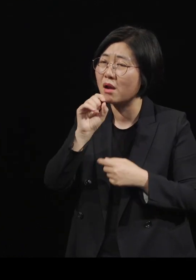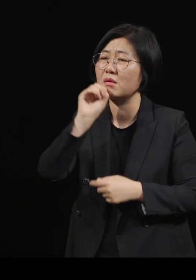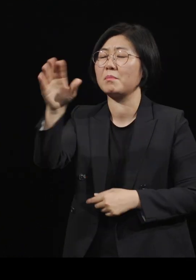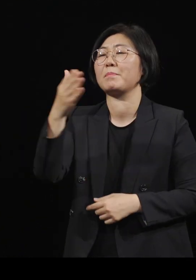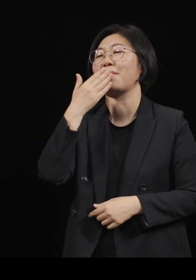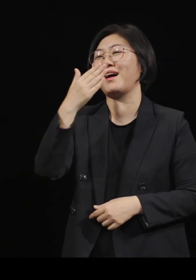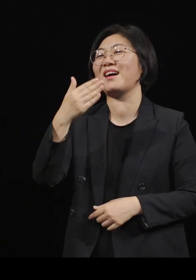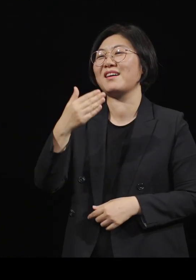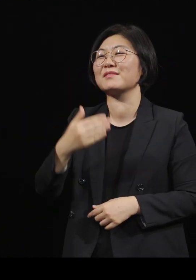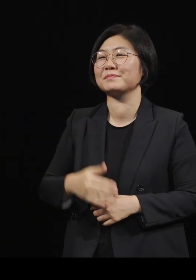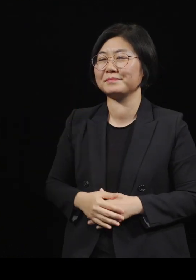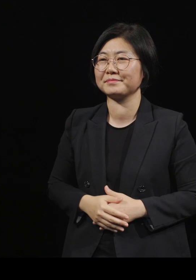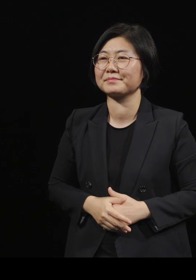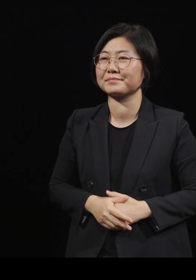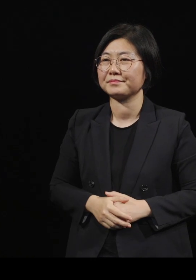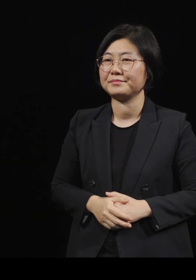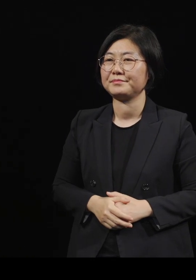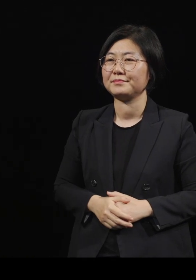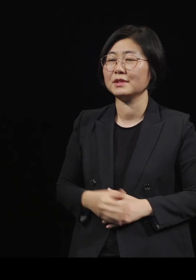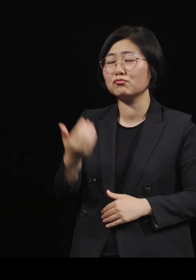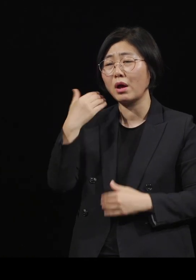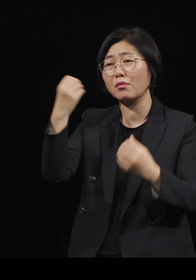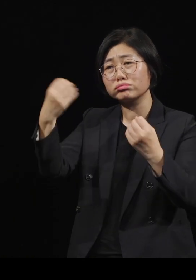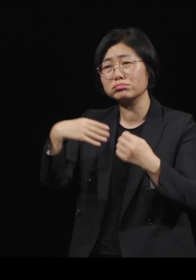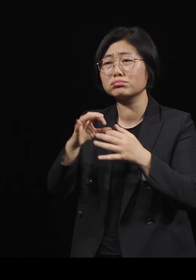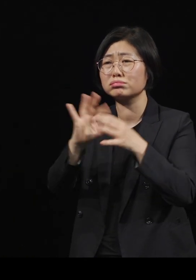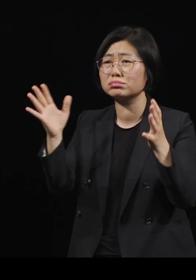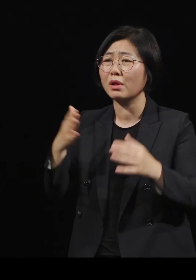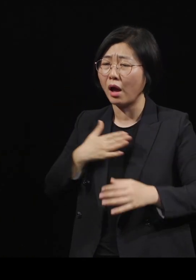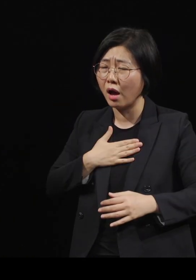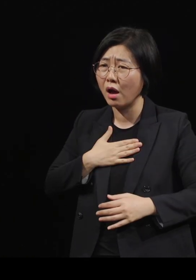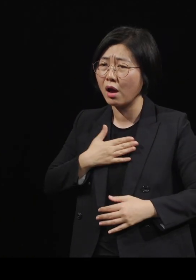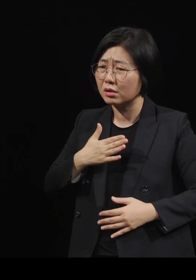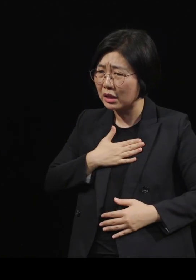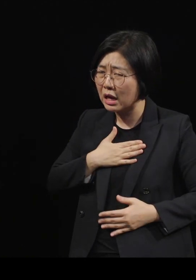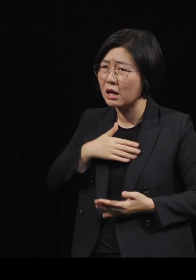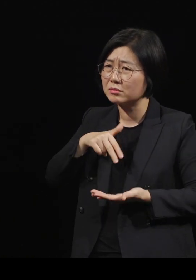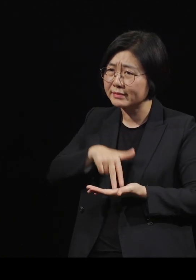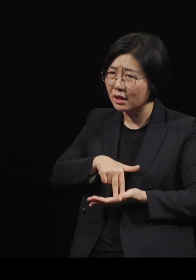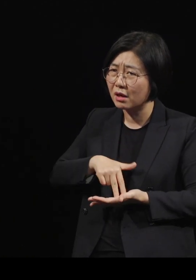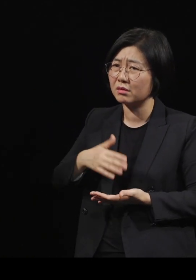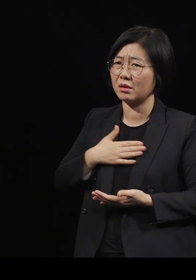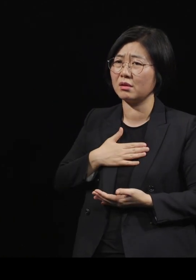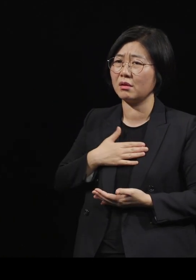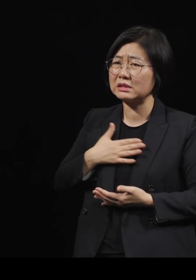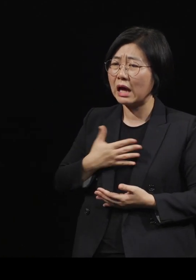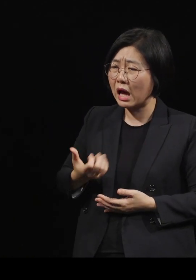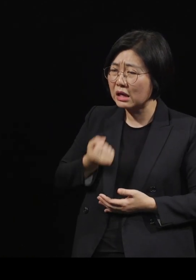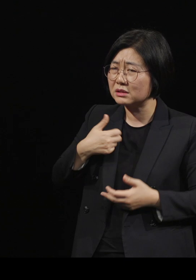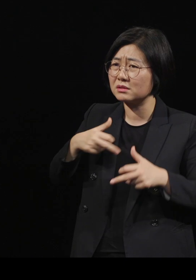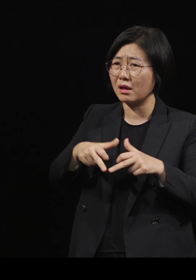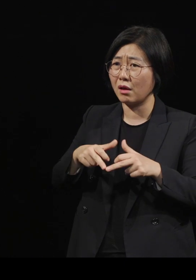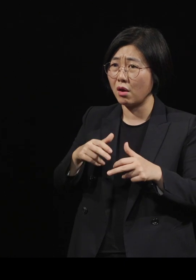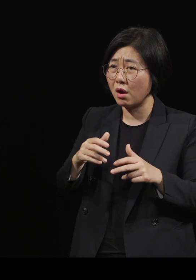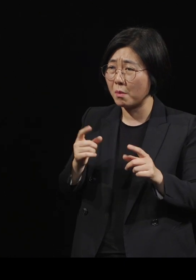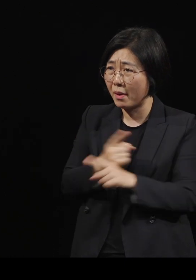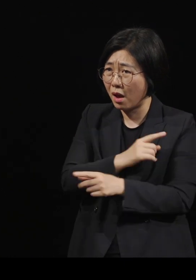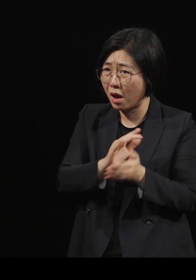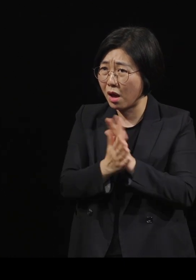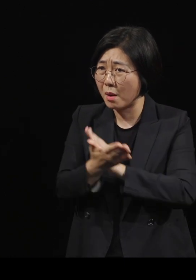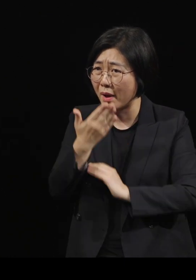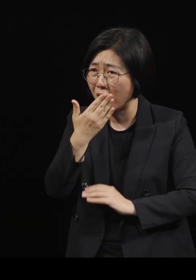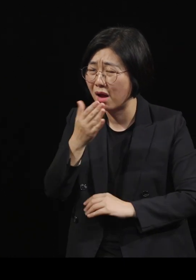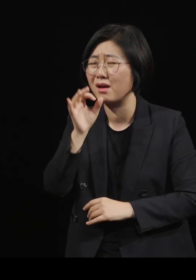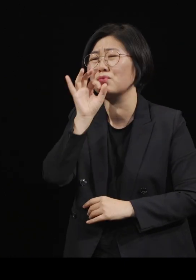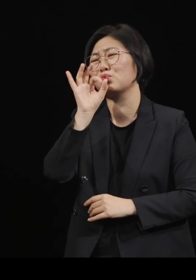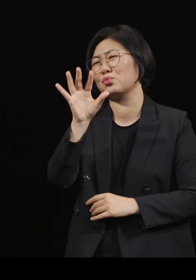할 수 있게 되었습니다. 누가 어떻든 나라고 하는 존재, 내가 가진 장애는 변하지 않는